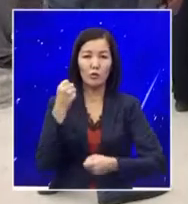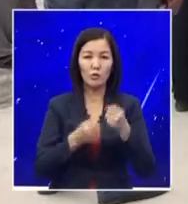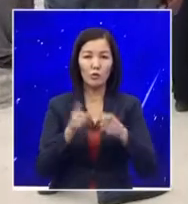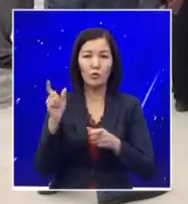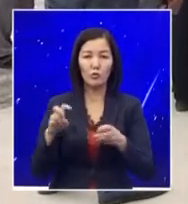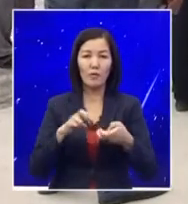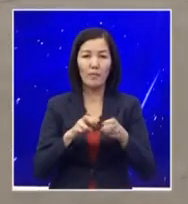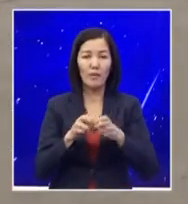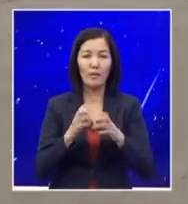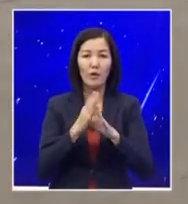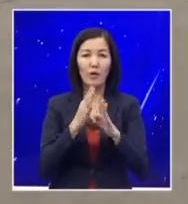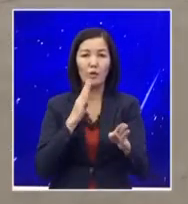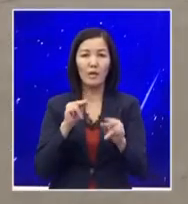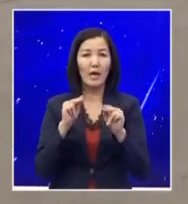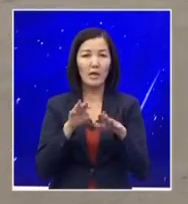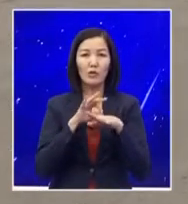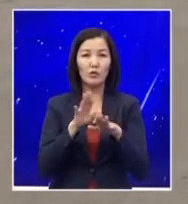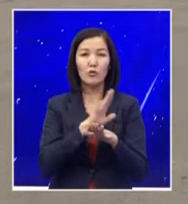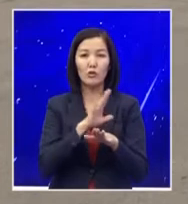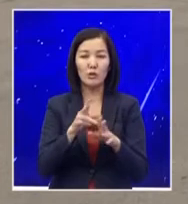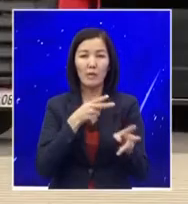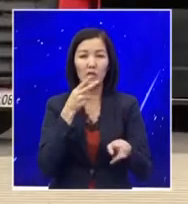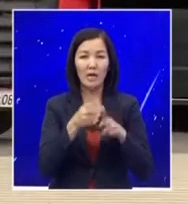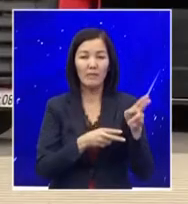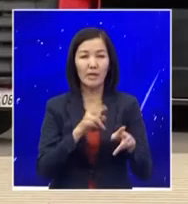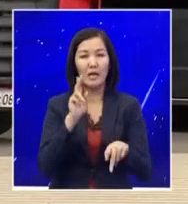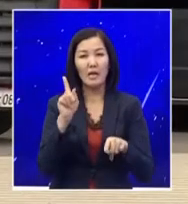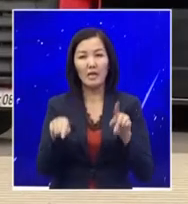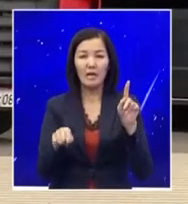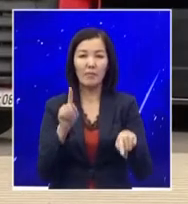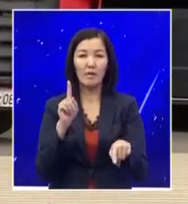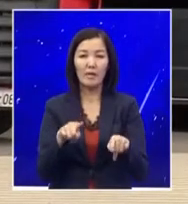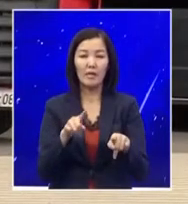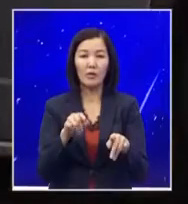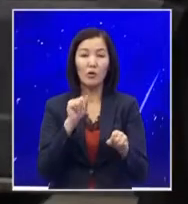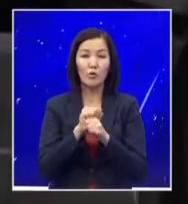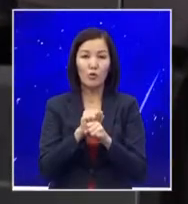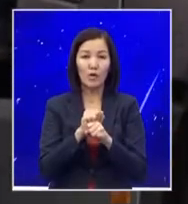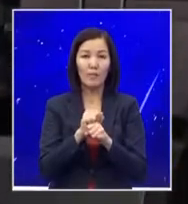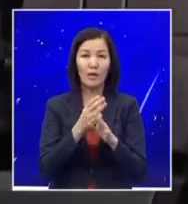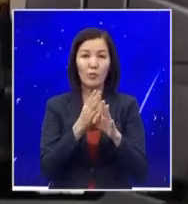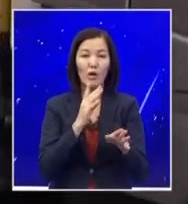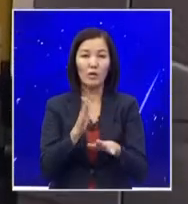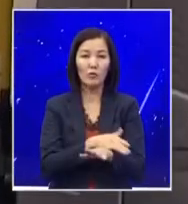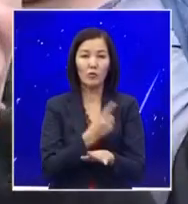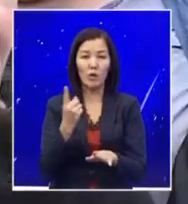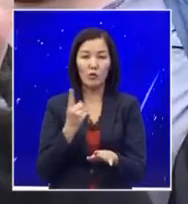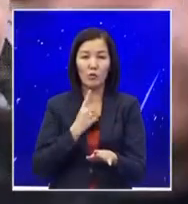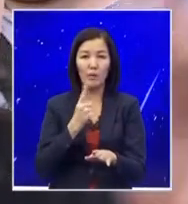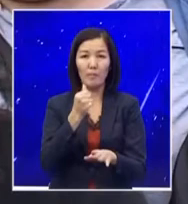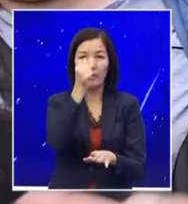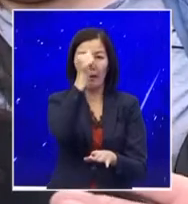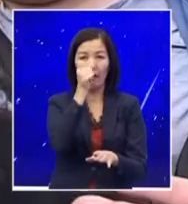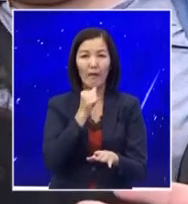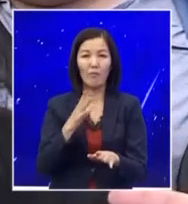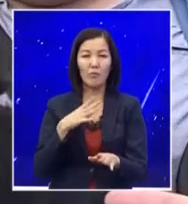Мұндағылар көлік кезегі әділ жүргізілмейді деп шағымданады. Кейбірінің көліктерінің қаңтарылып тұрғанына айға жуықтаған. Ой, біз